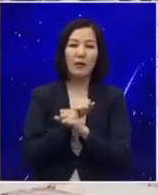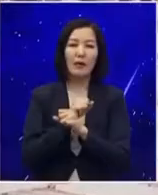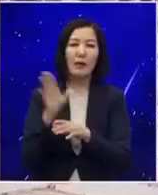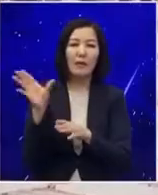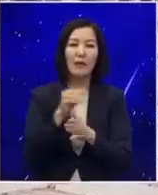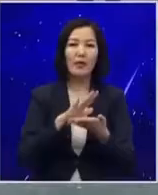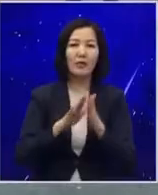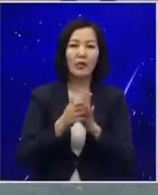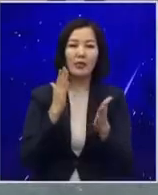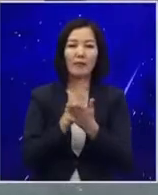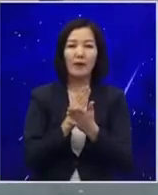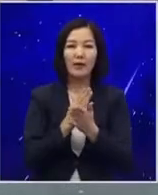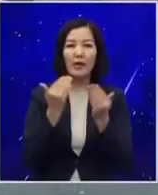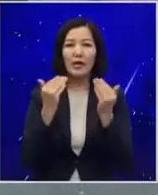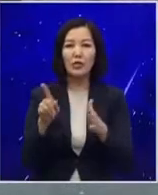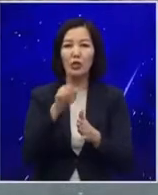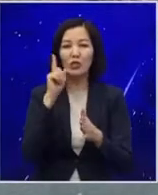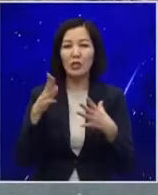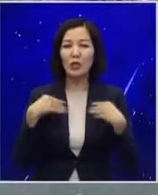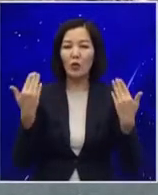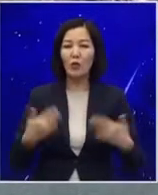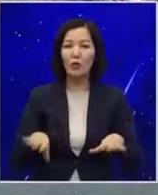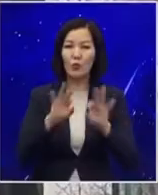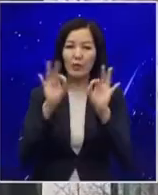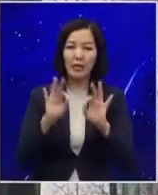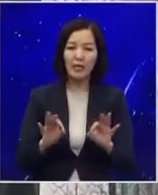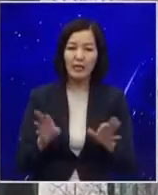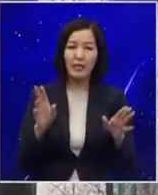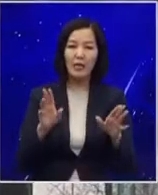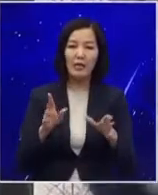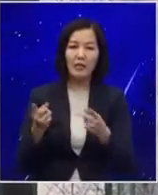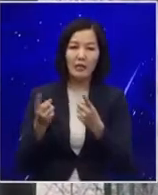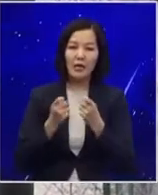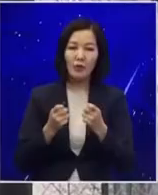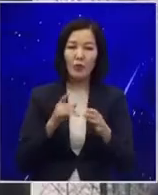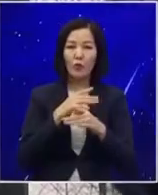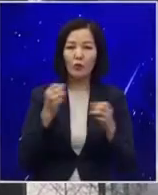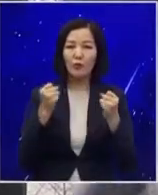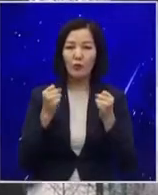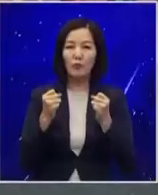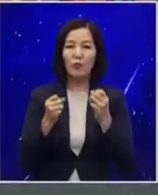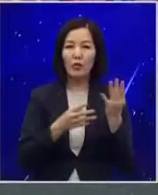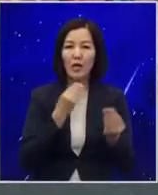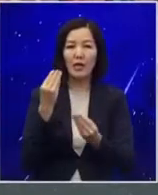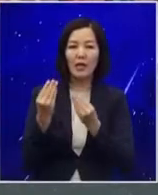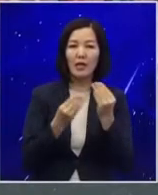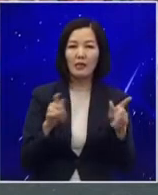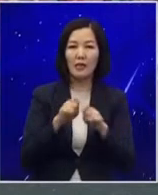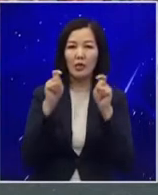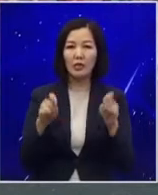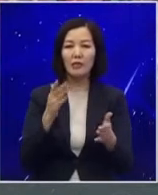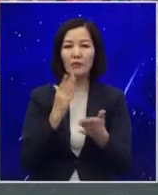бар жағдай жасалып келеді. Жастарды да саламатты өмір салтын ұстануға бағыттау мақсатында көптеген спорт алаңы мен воркауттар ашылып